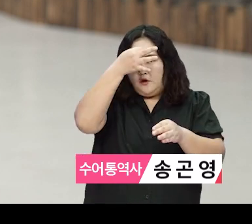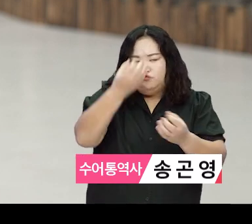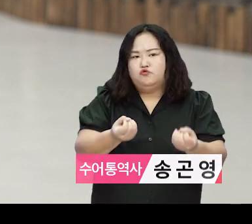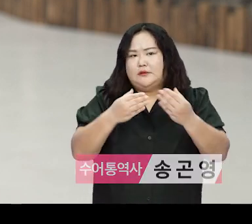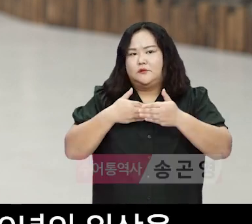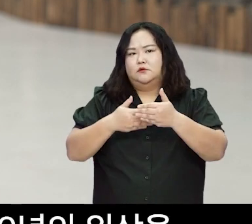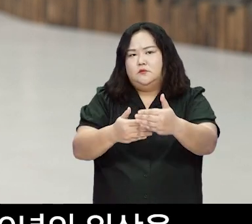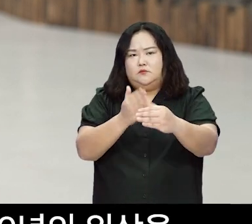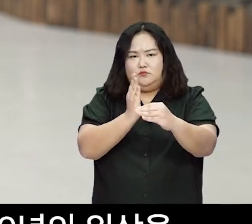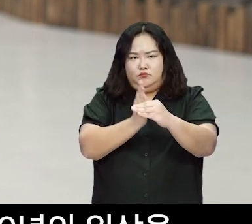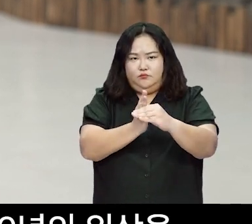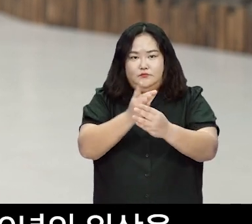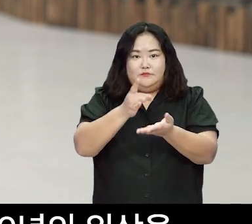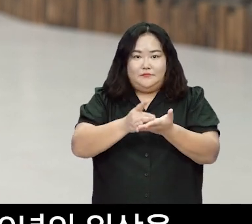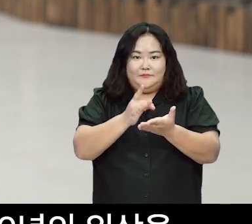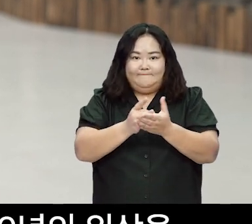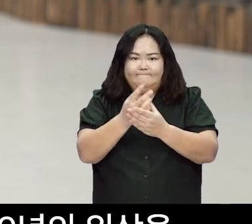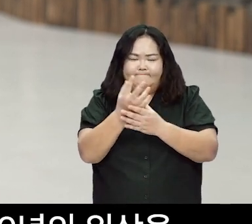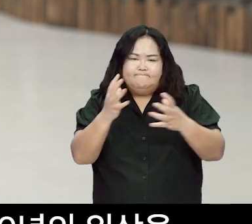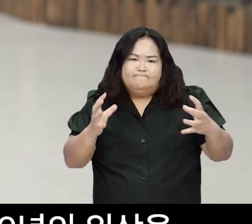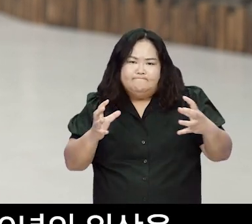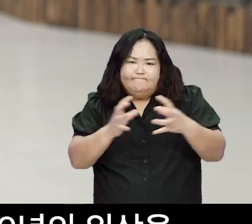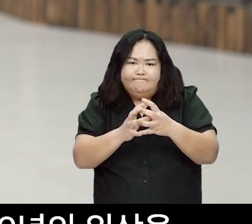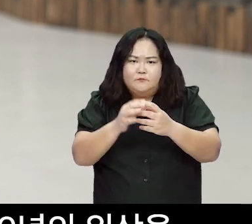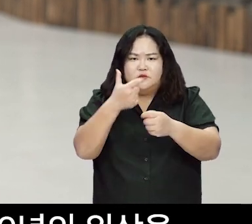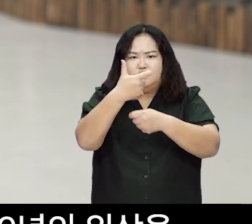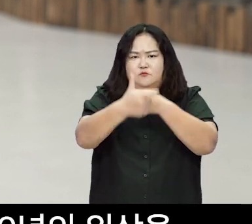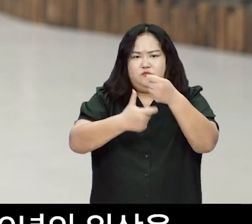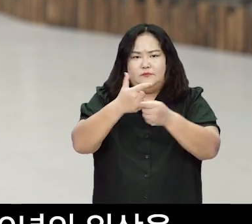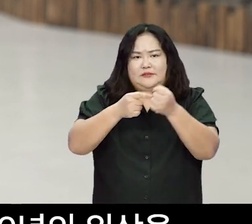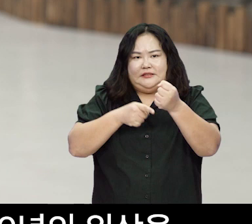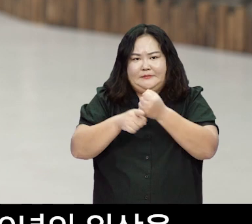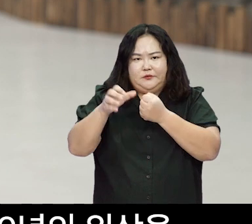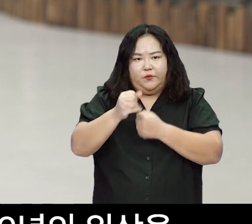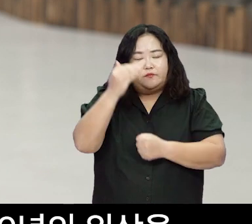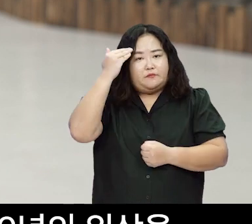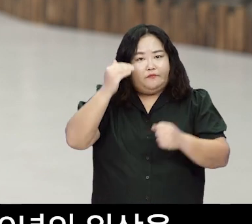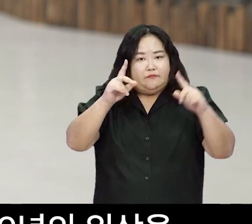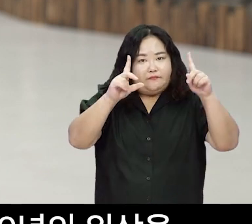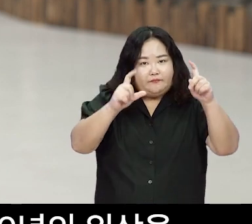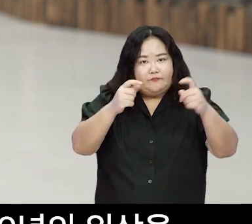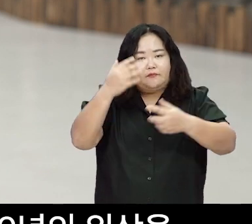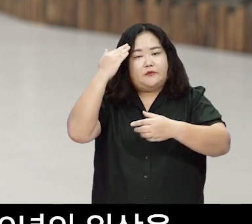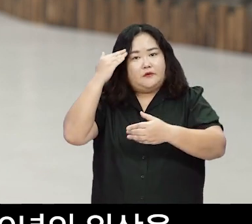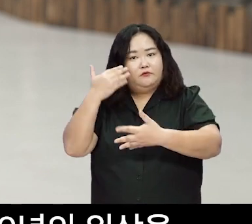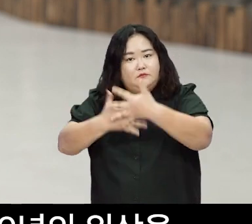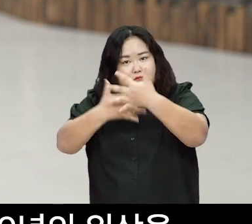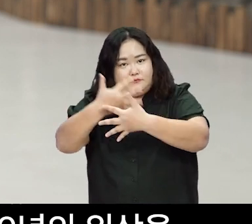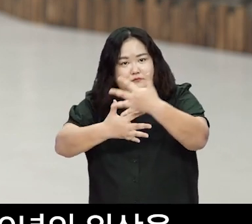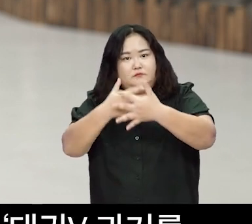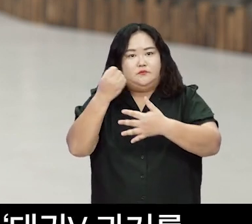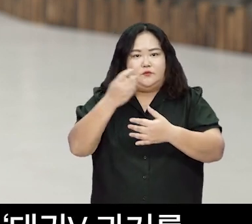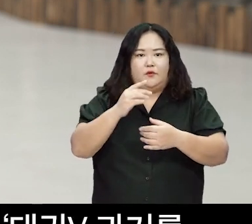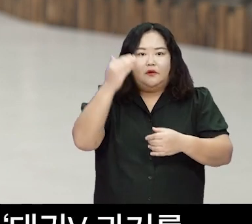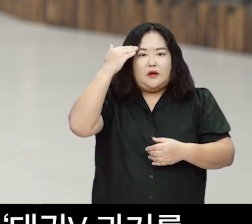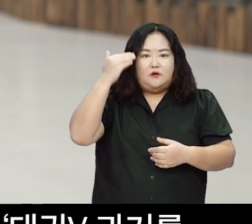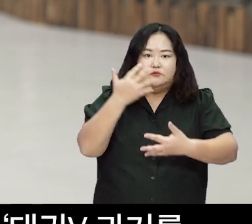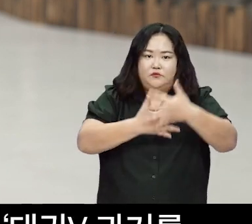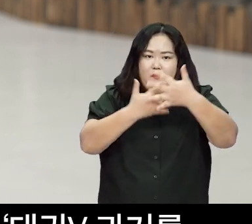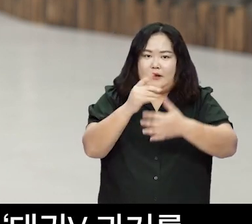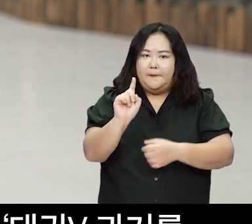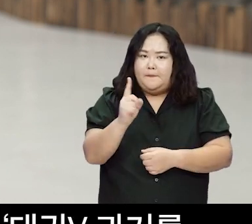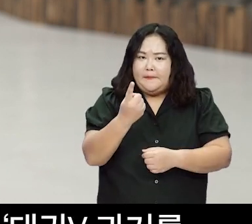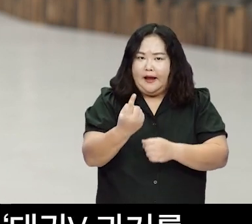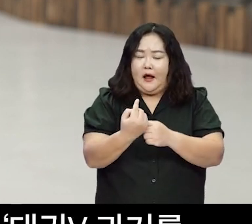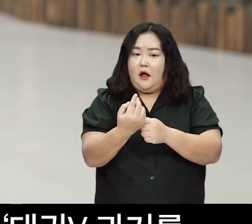중인데요 천안시 시승격 60주년의 의미를 담은 대한민국 사진 축전 한국 영화 100년의 위상을 확인할 수 있는